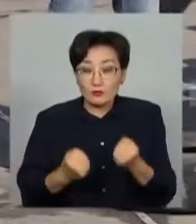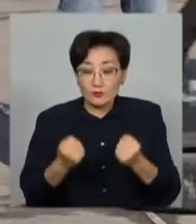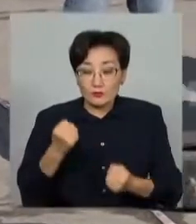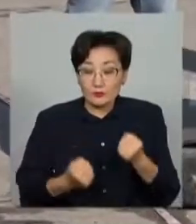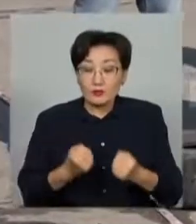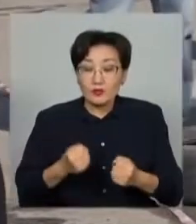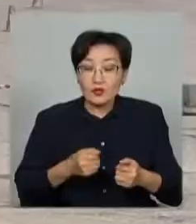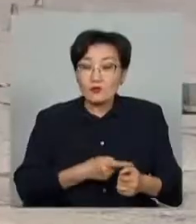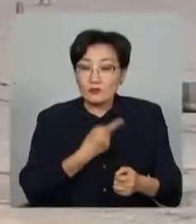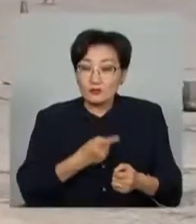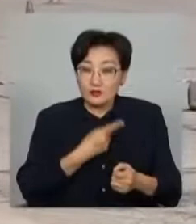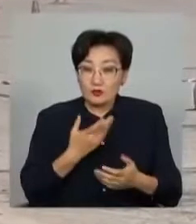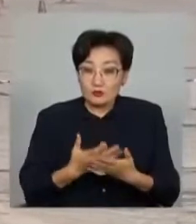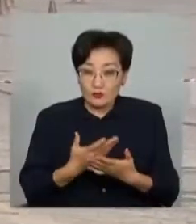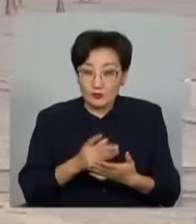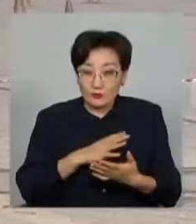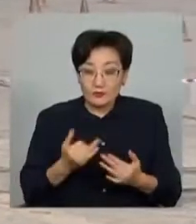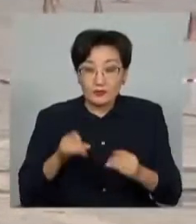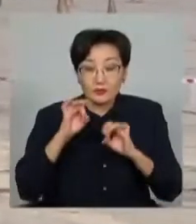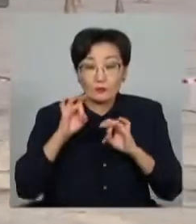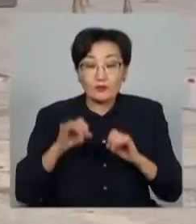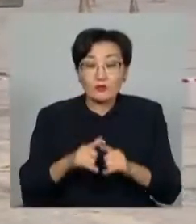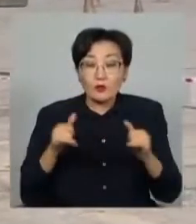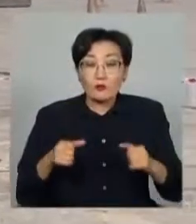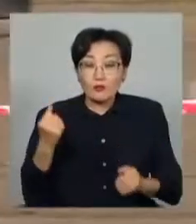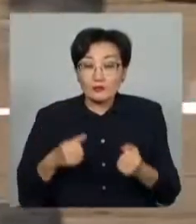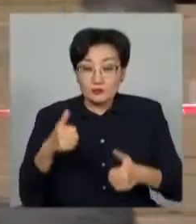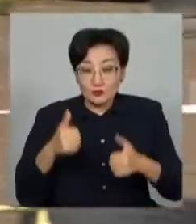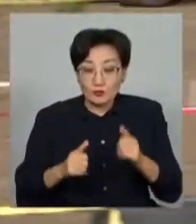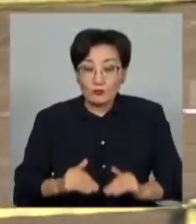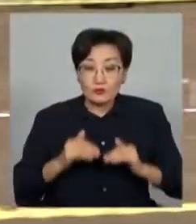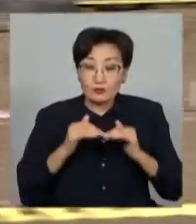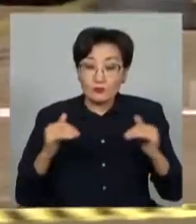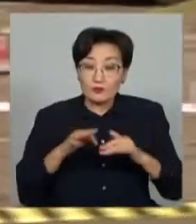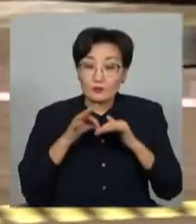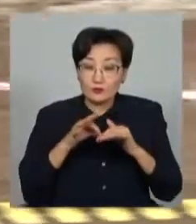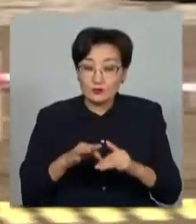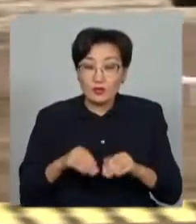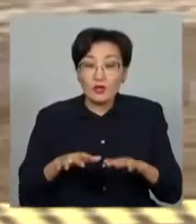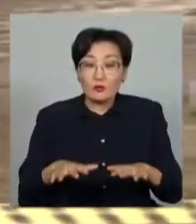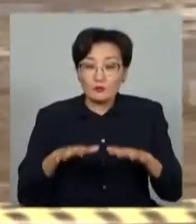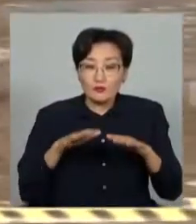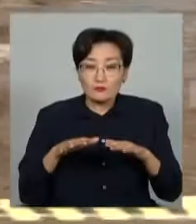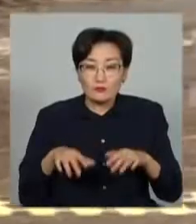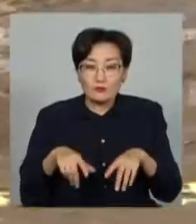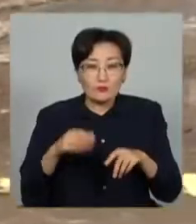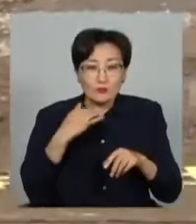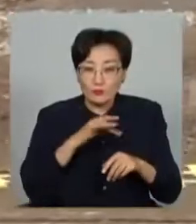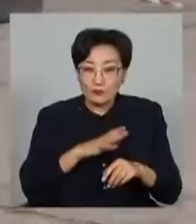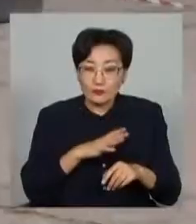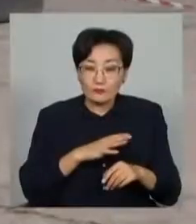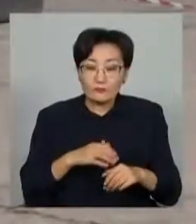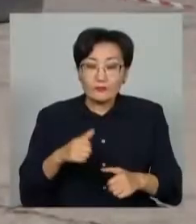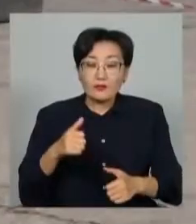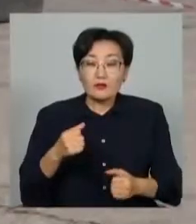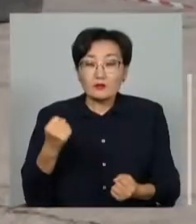шеберлігін жұртшылыққа паш етті. Елімізде енді дамып келе жатқан автоспорттың жоғары дәрежеде өткені соншалық көрермен қарасы көп болды.